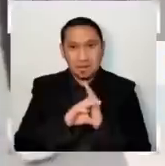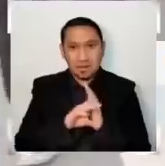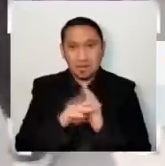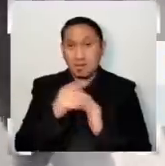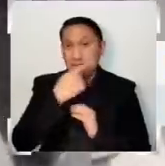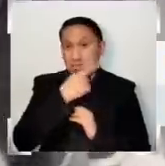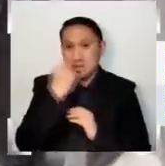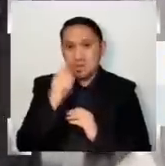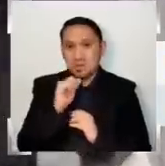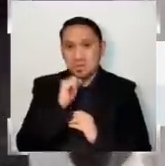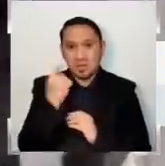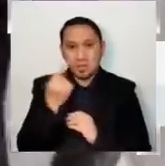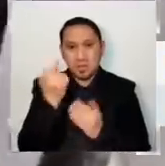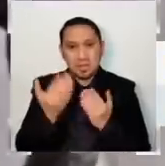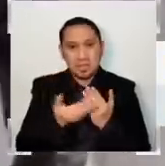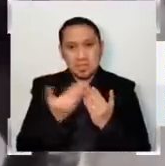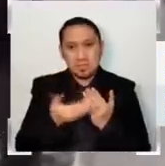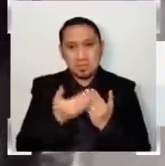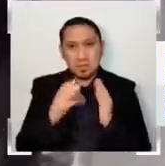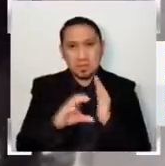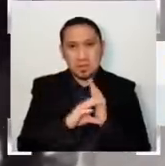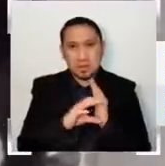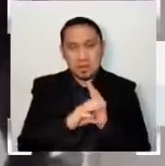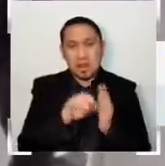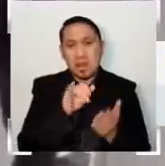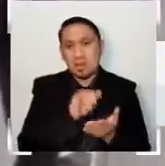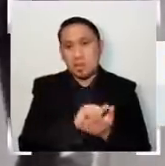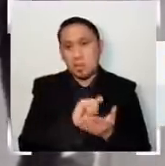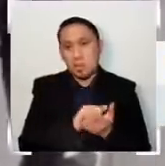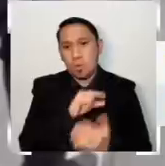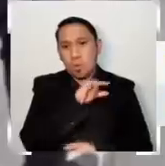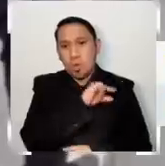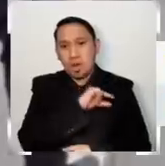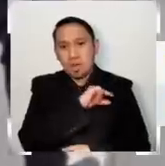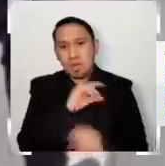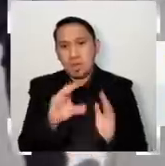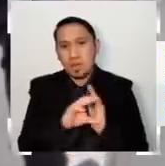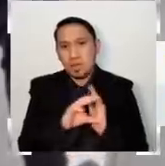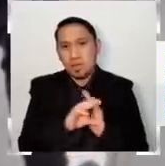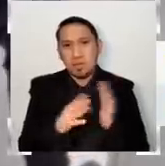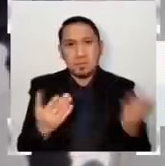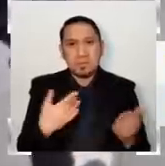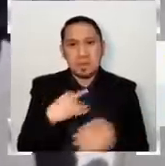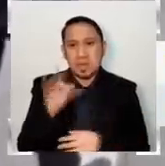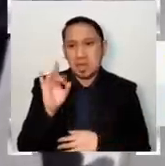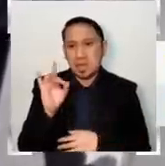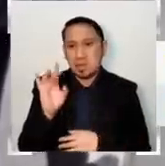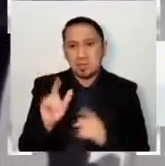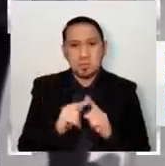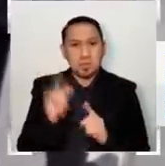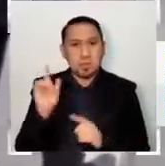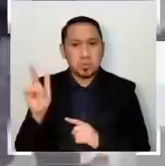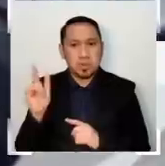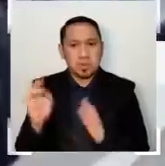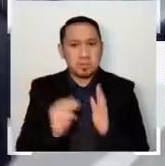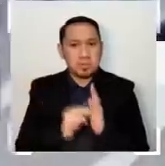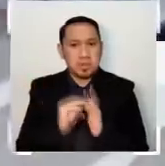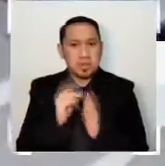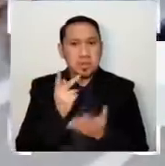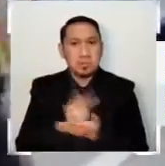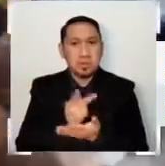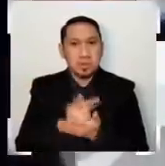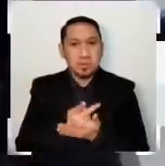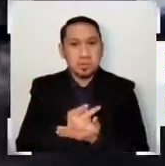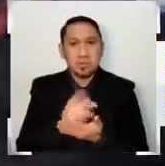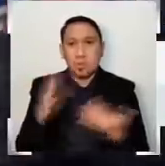basta-bastang sasakyan. Isa itong hybrid sports car na nagkakahalaga ng mula 18 hanggang 20 milyong piso. Namataan nitong walang